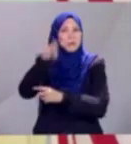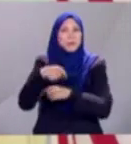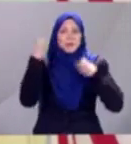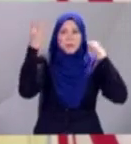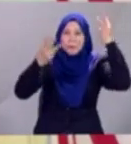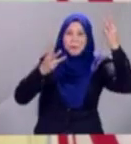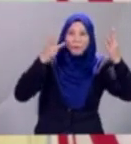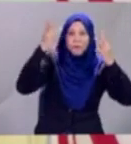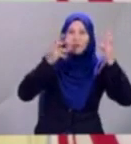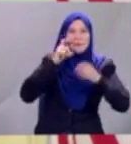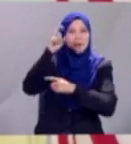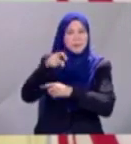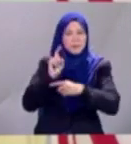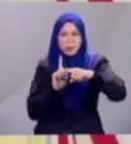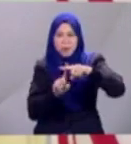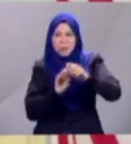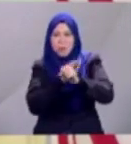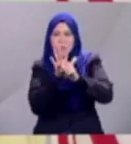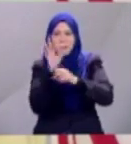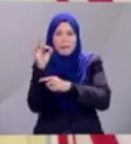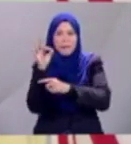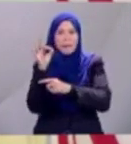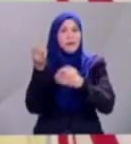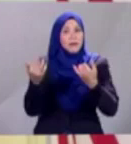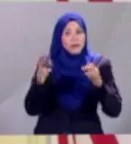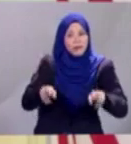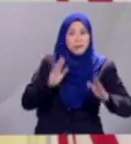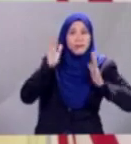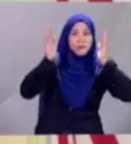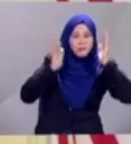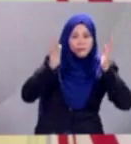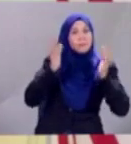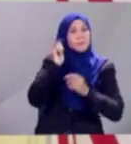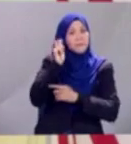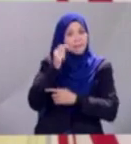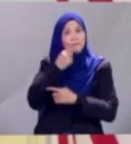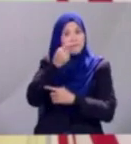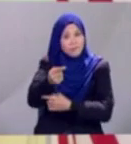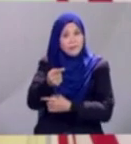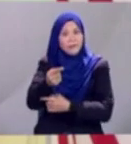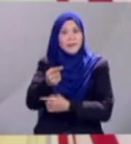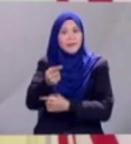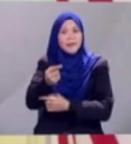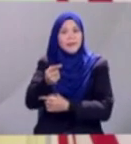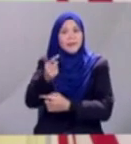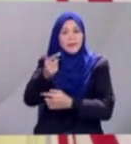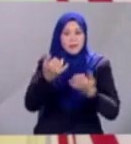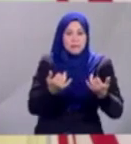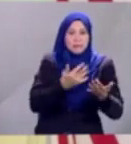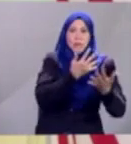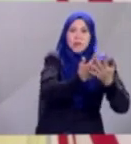segi positif COVID di kalangan rakyat kita, lebih-lebih lagi setelah kita, saya sebutkan tadi, setelah kita buat